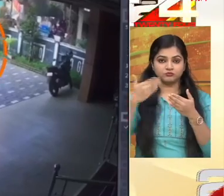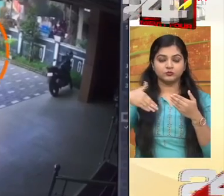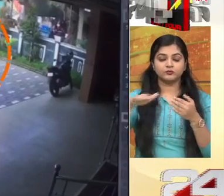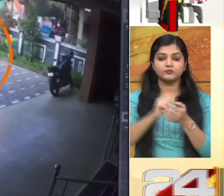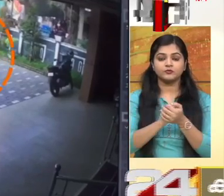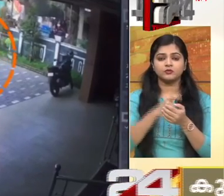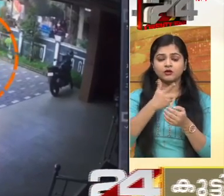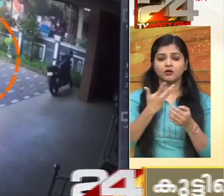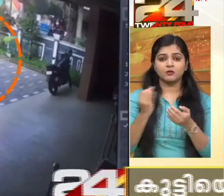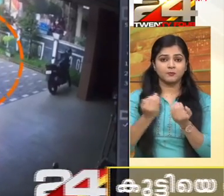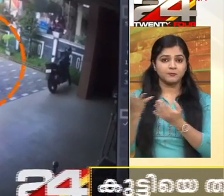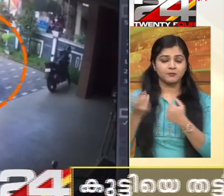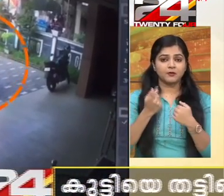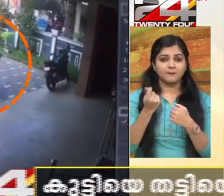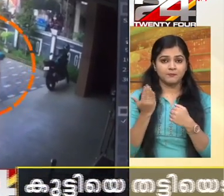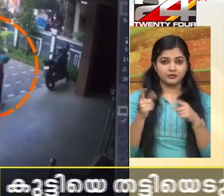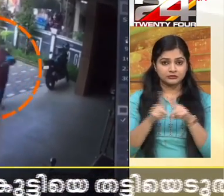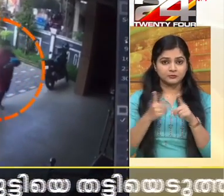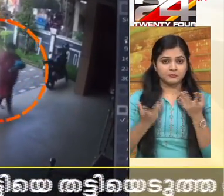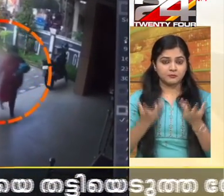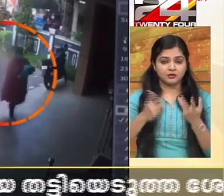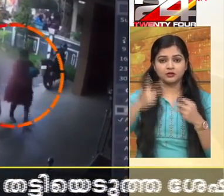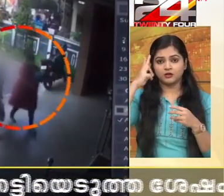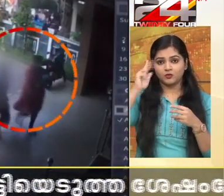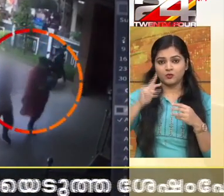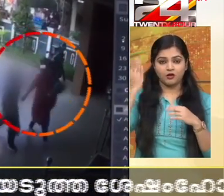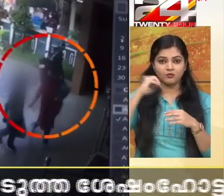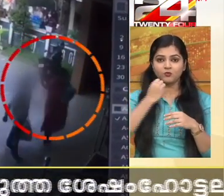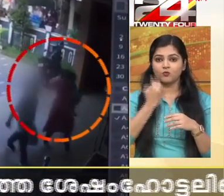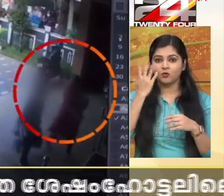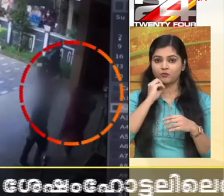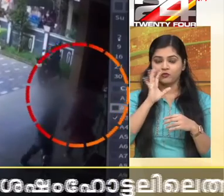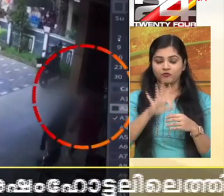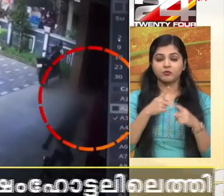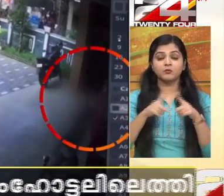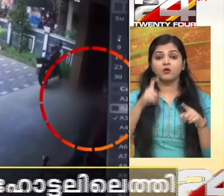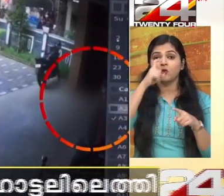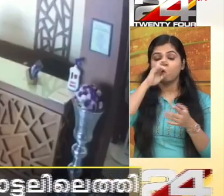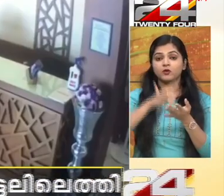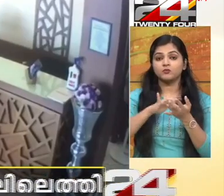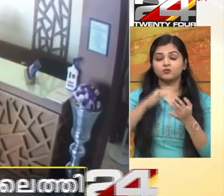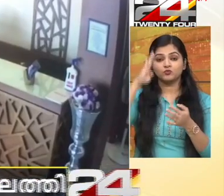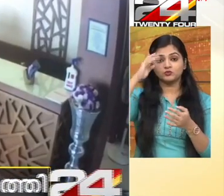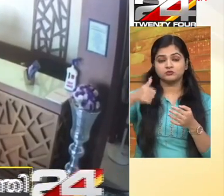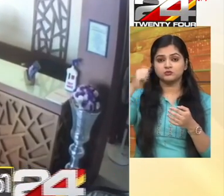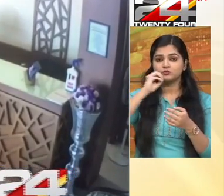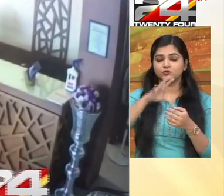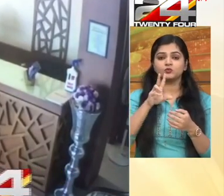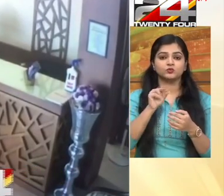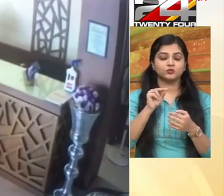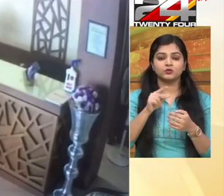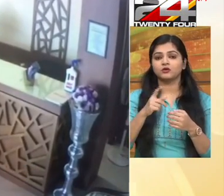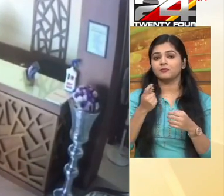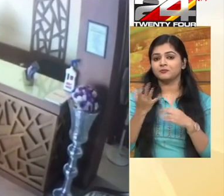ആണോ എന്ന തരത്തിലുള്ള അഭ്യൂഹങ്ങൾ പരന്നിരുന്നു. പക്ഷേ കോട്ടയം SP തന്നെ ഇതുമായി ബന്ധപ്പെട്ട വിശദീകരണം നടത്തി. ഇത് ബ്ലാക്ക് മെയിലിംഗ് അല്ല. നീതുരാജിന്